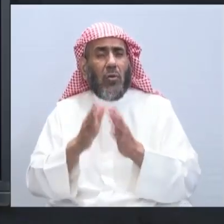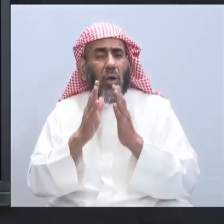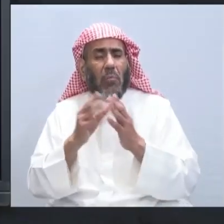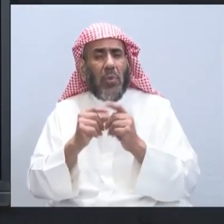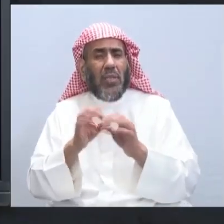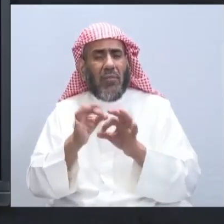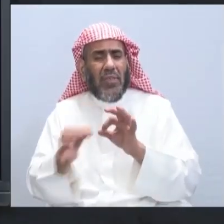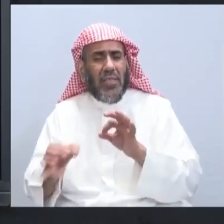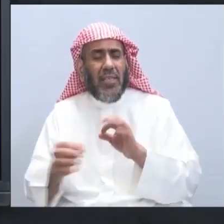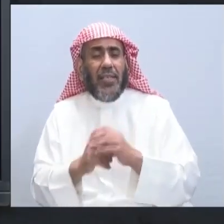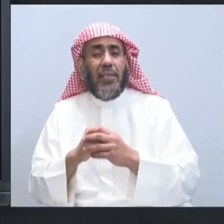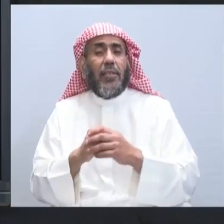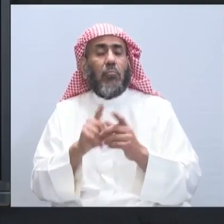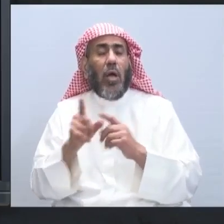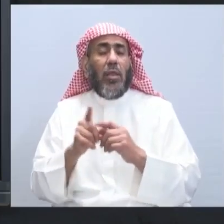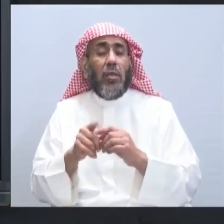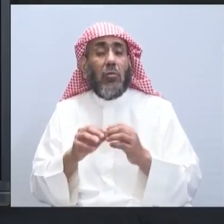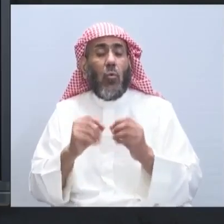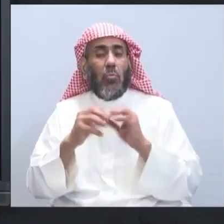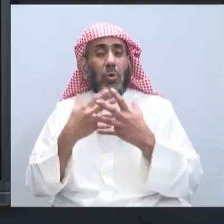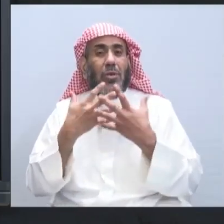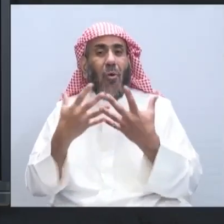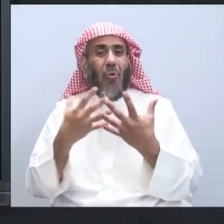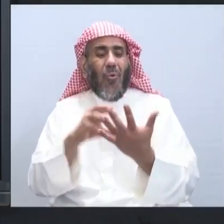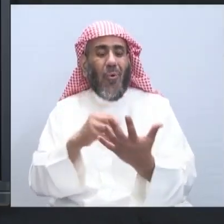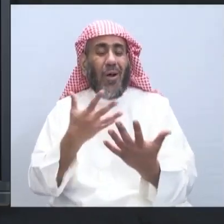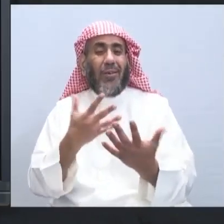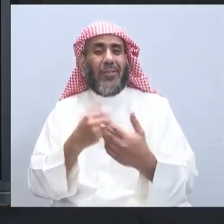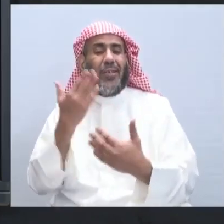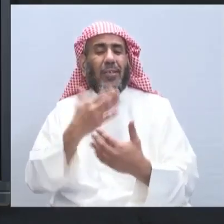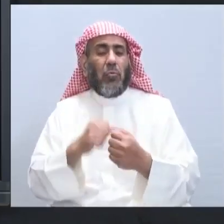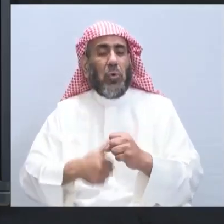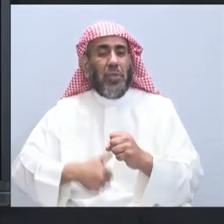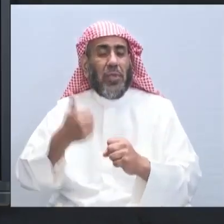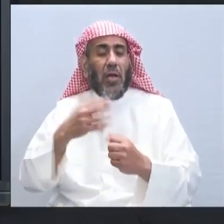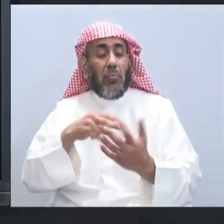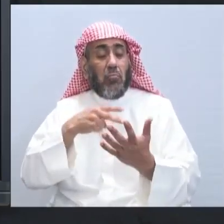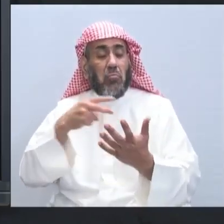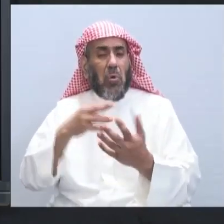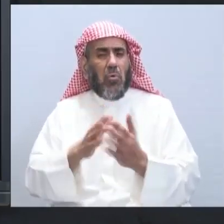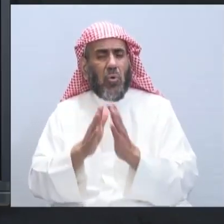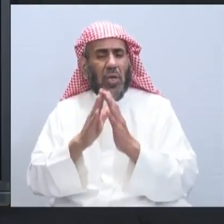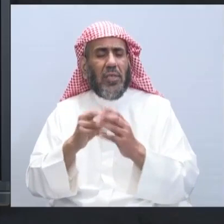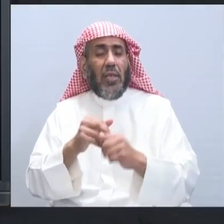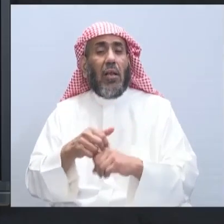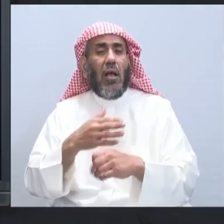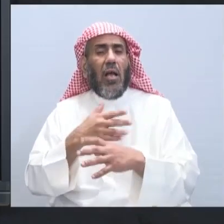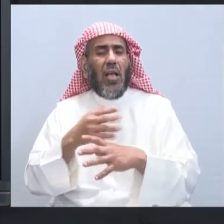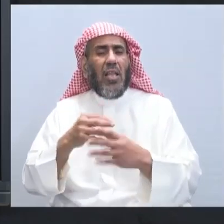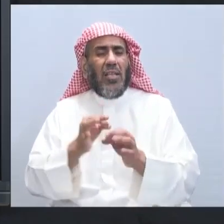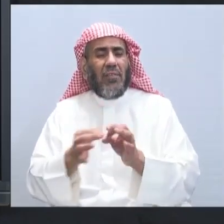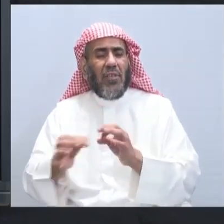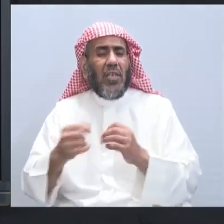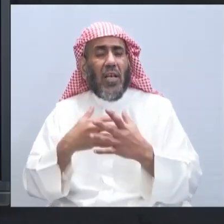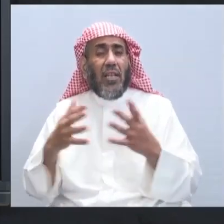التفاصيل في في ذلك لذلك هذه حتى تكون مشوقه للقارئ وحتى تكون يستطيع القارئ تتابعه او انه يركز على احداث تفصيليه